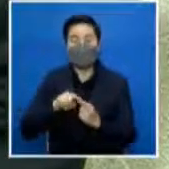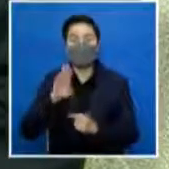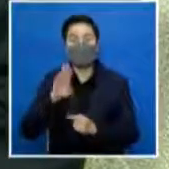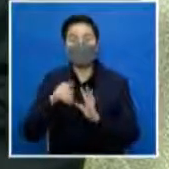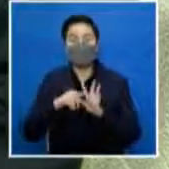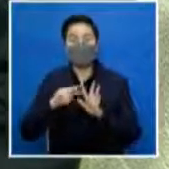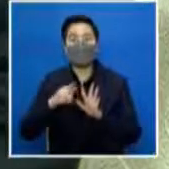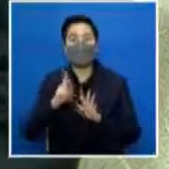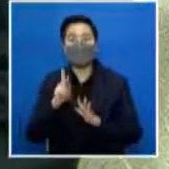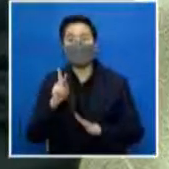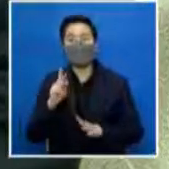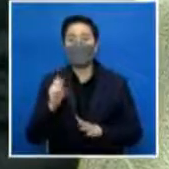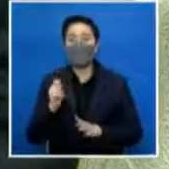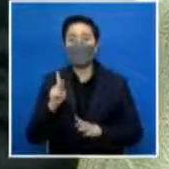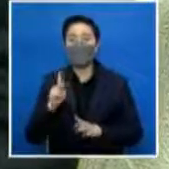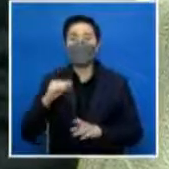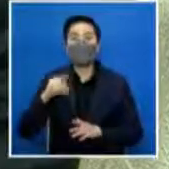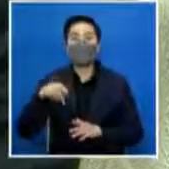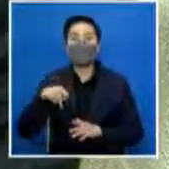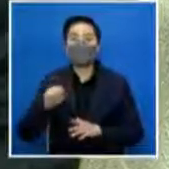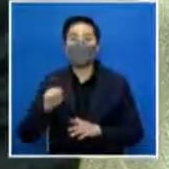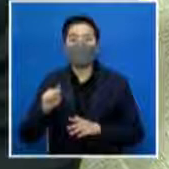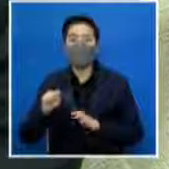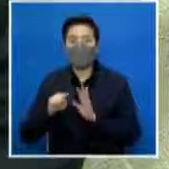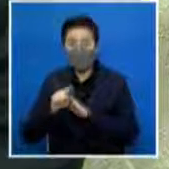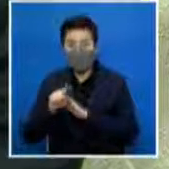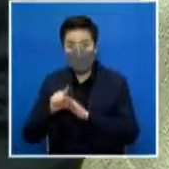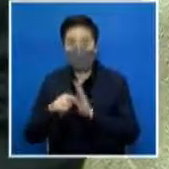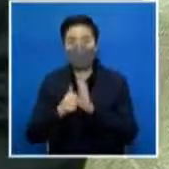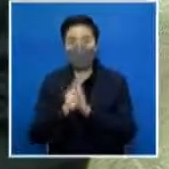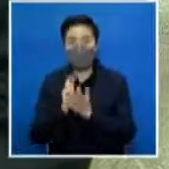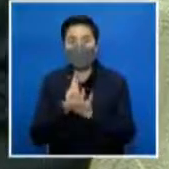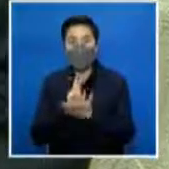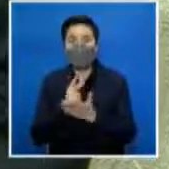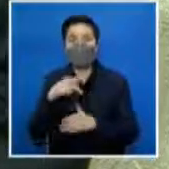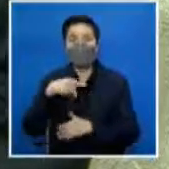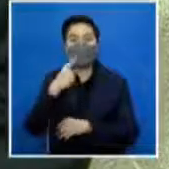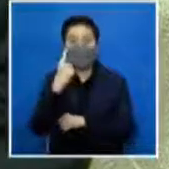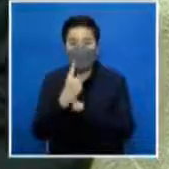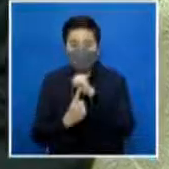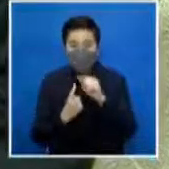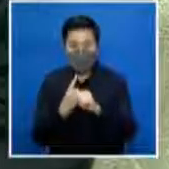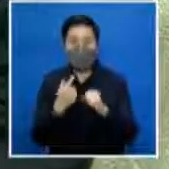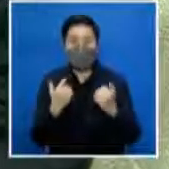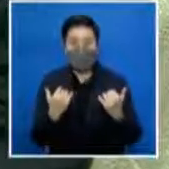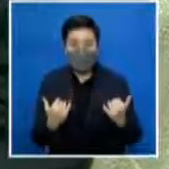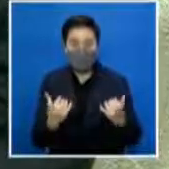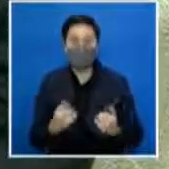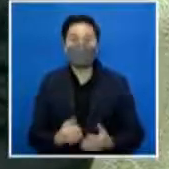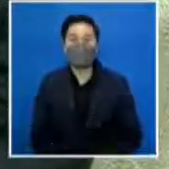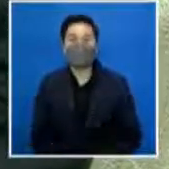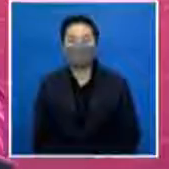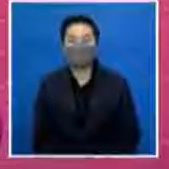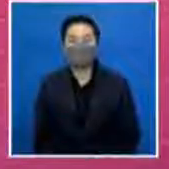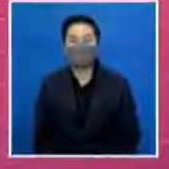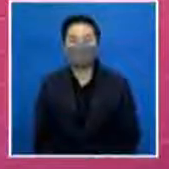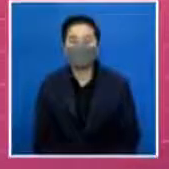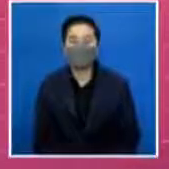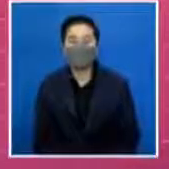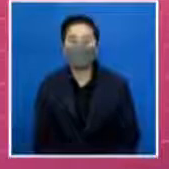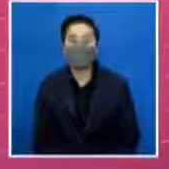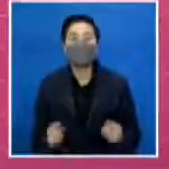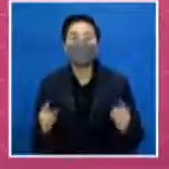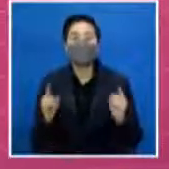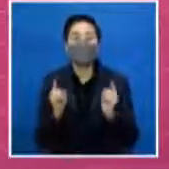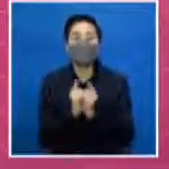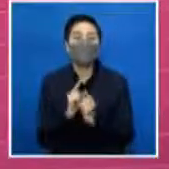ต์นะคะที่ทุกท่านให้เกียรติร่วมเป็นคณะกรรมการออกรางวัลสลากออมสินพิเศษ1ปีในครั้งนี้ค่ะกลับมาพบ